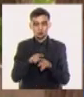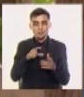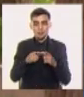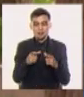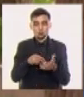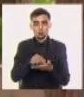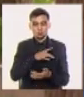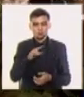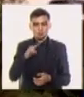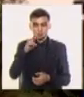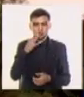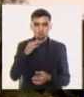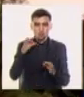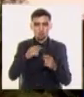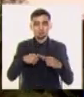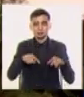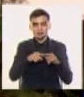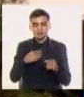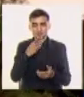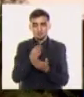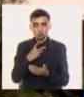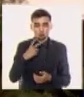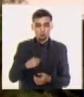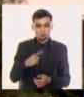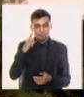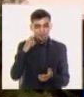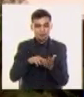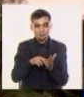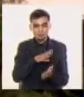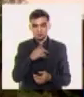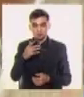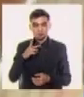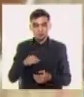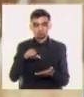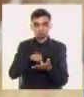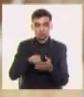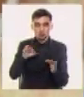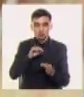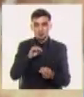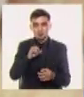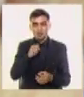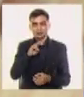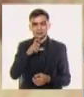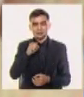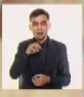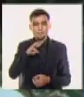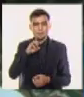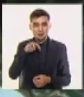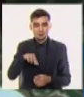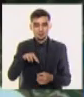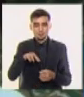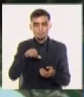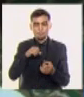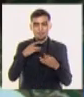билеты на самолет через туристическое агентство для своей дочери. Планировалось, что она выступит в составе ансамбля на международном конкурсе